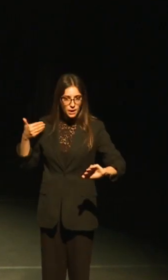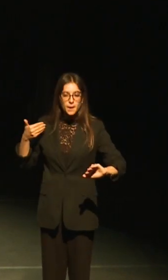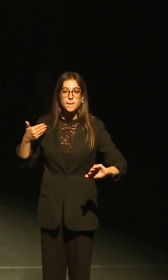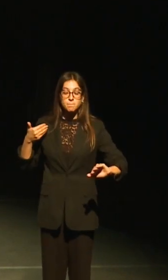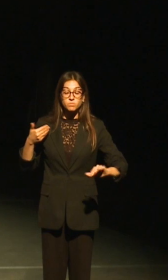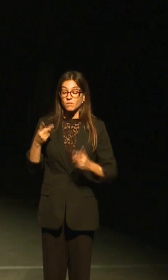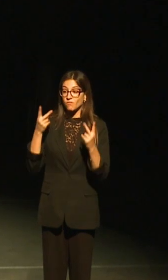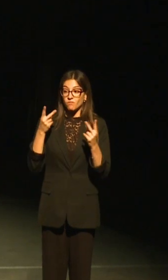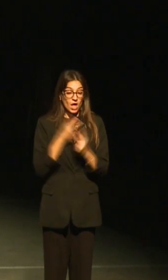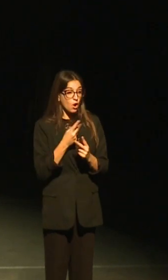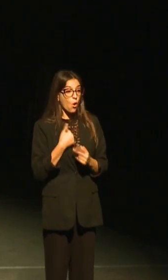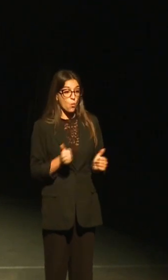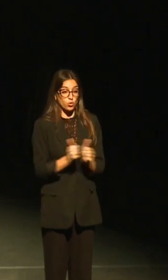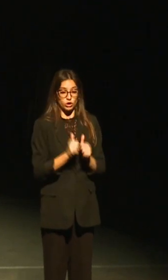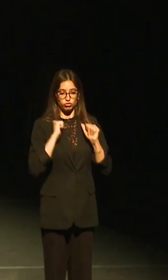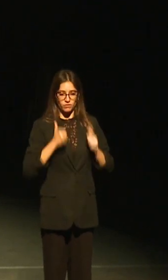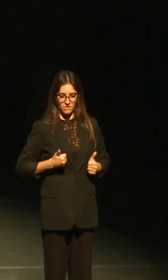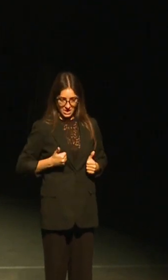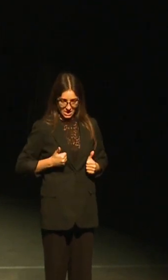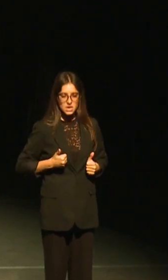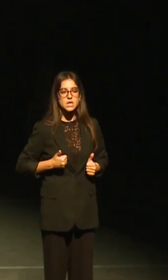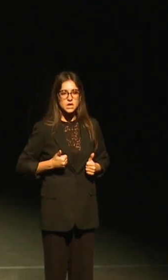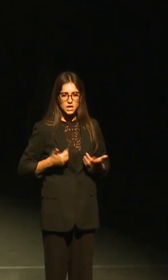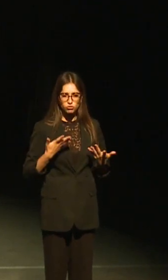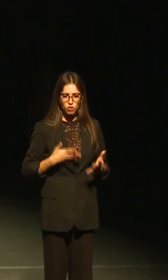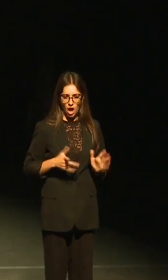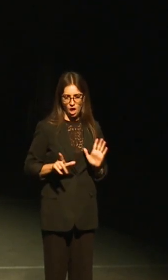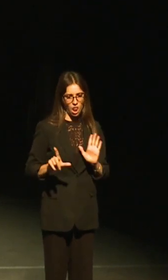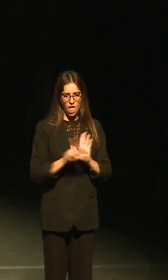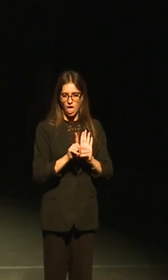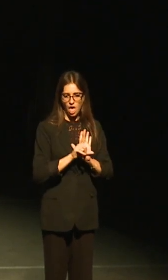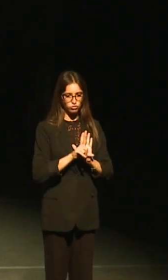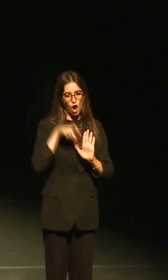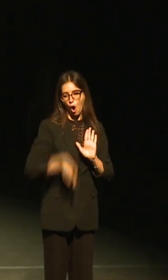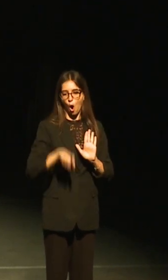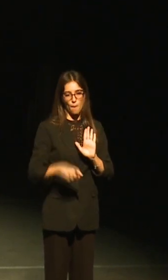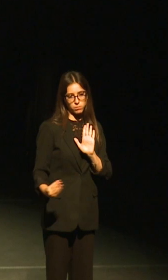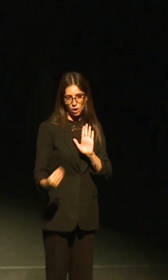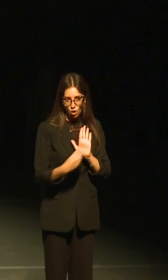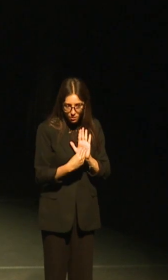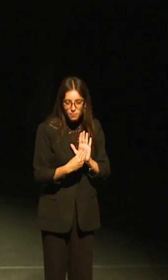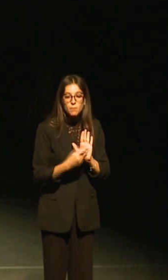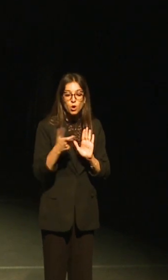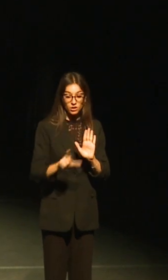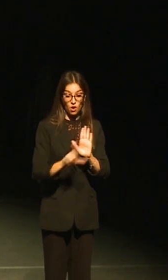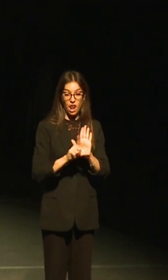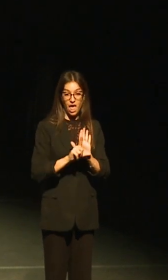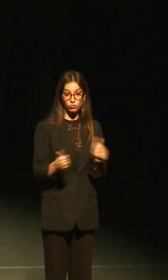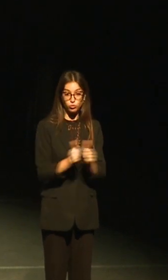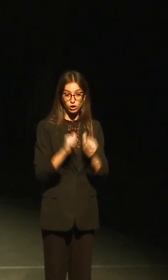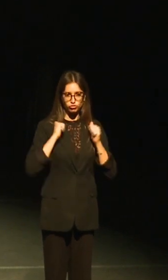hanno stabilito Innanzitutto gli obblighi di legge perché la legge sulle unioni civili ha proprio una